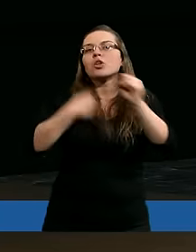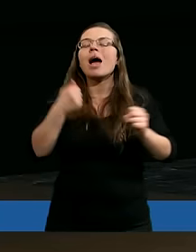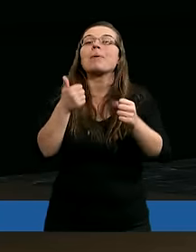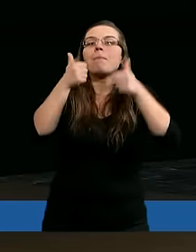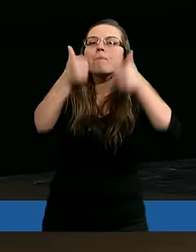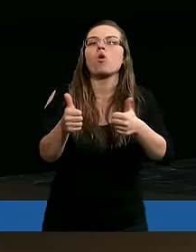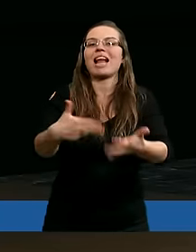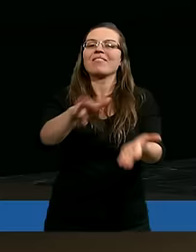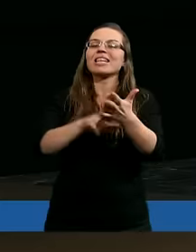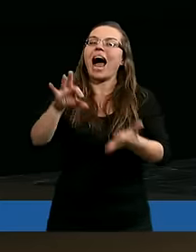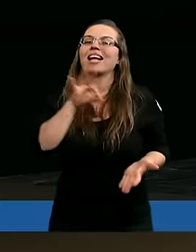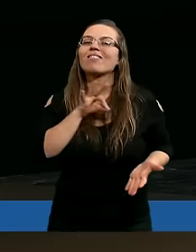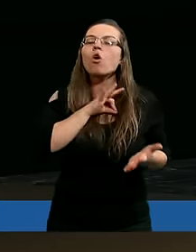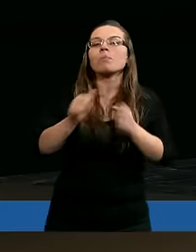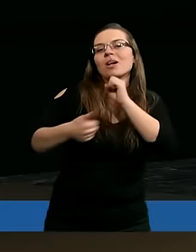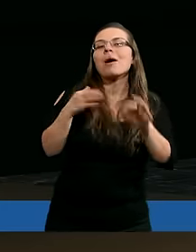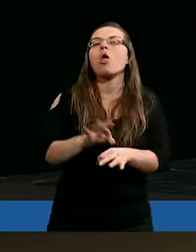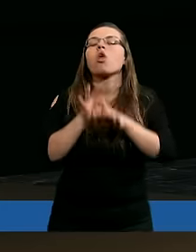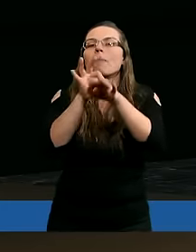postawić na swoim, żeby doprowadzić człowieka